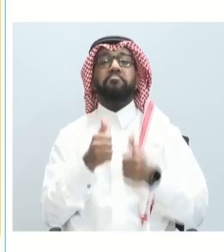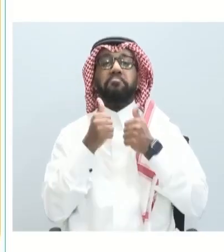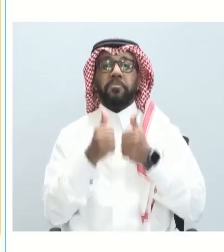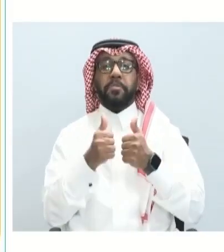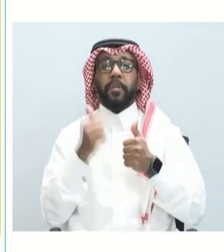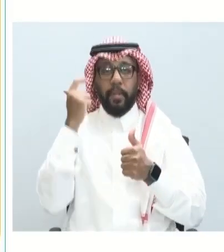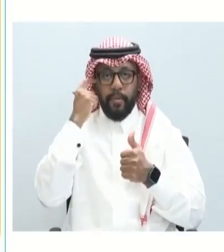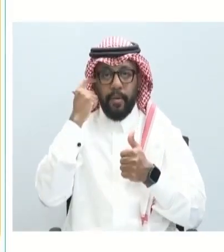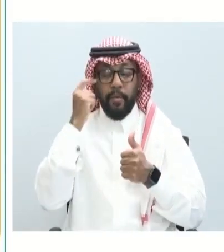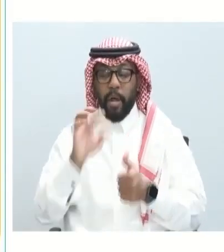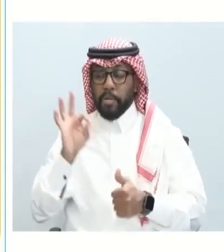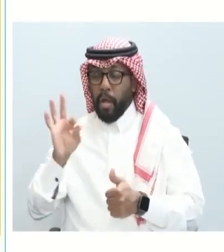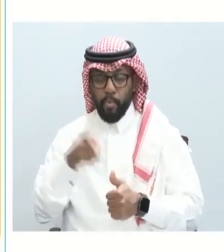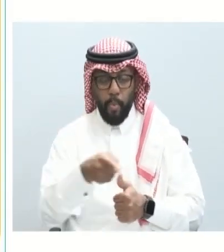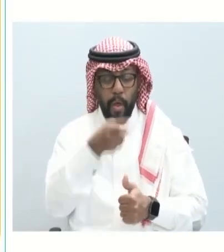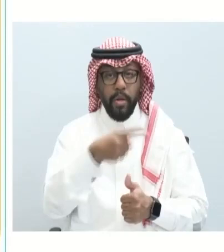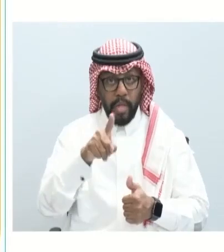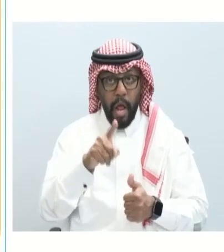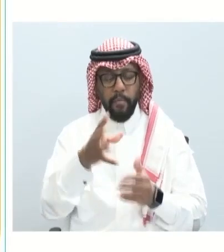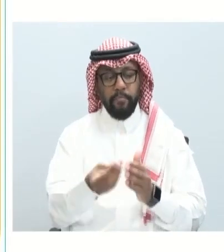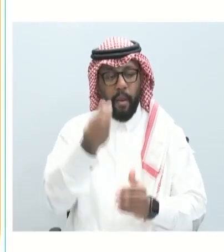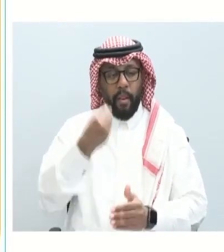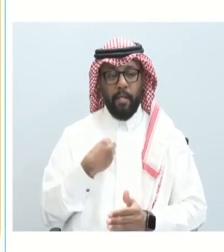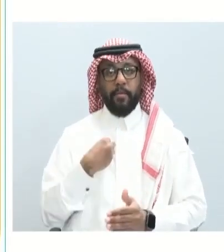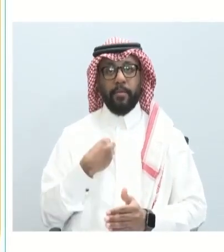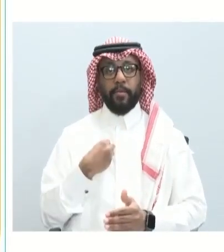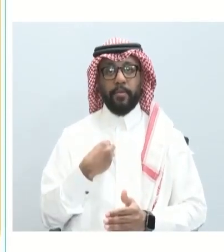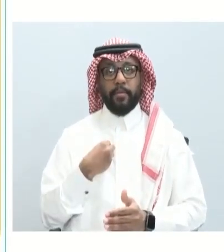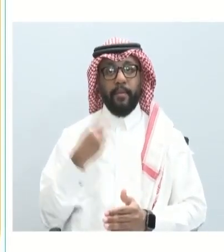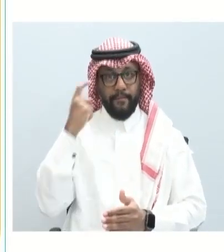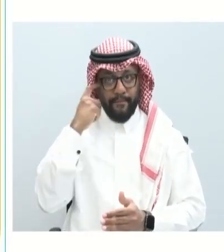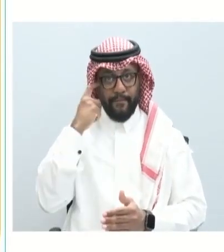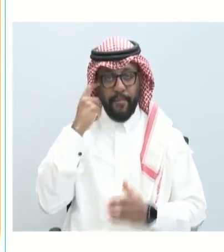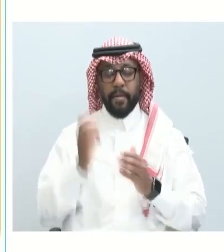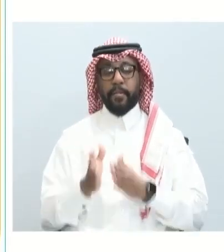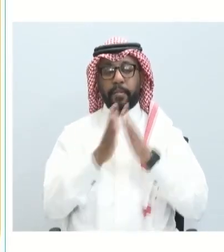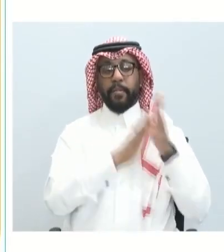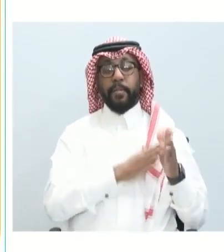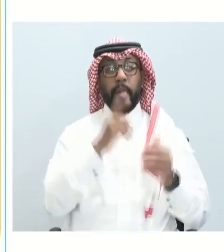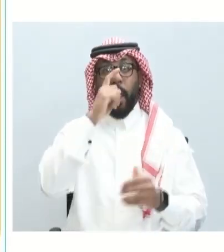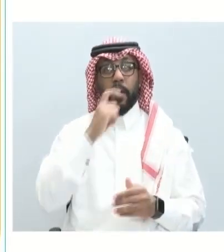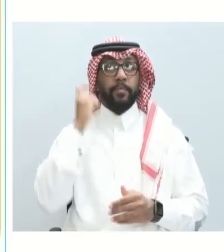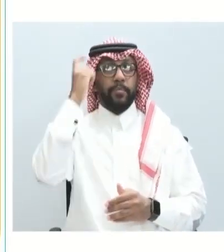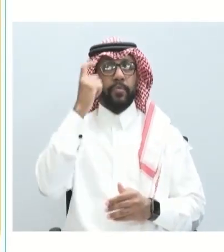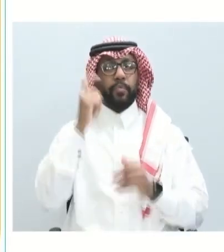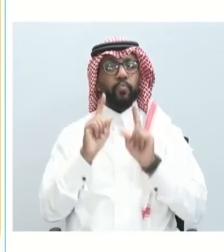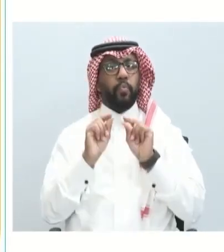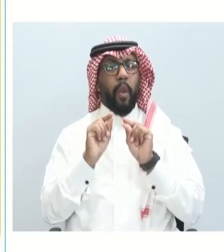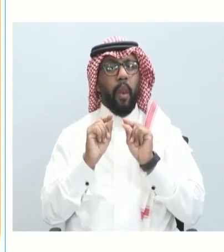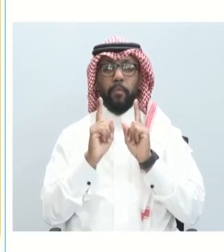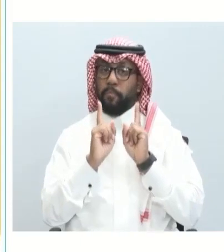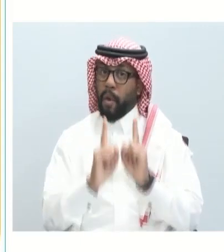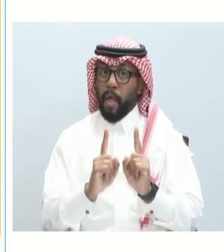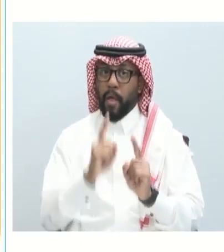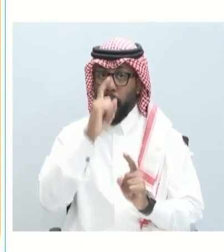هذه مراحل التفكير المنطقي وايضا اخذنا خصائص او مميزات او سمات التفكير المنطقي قلنا